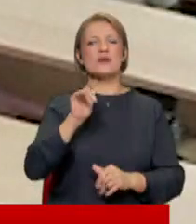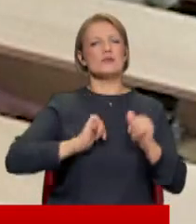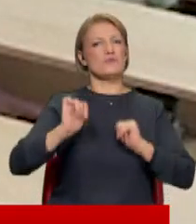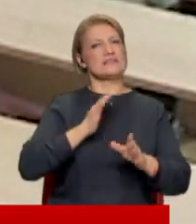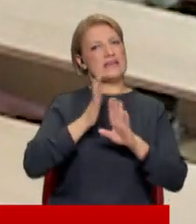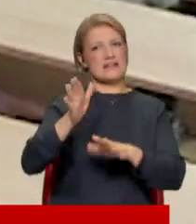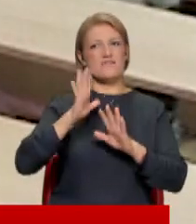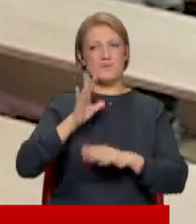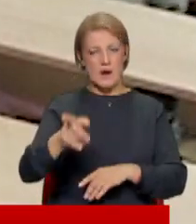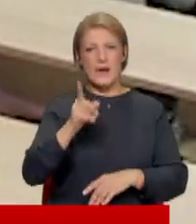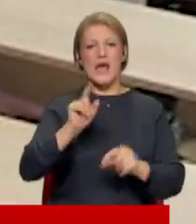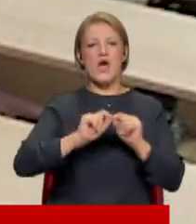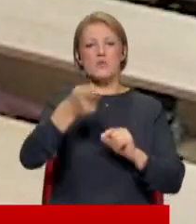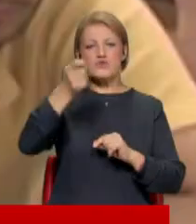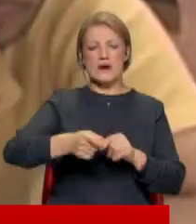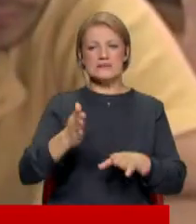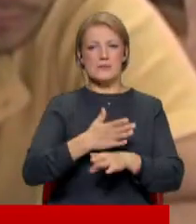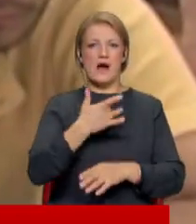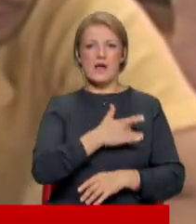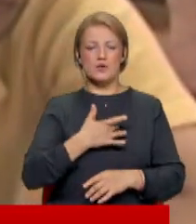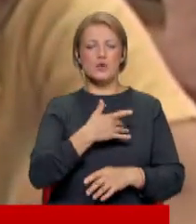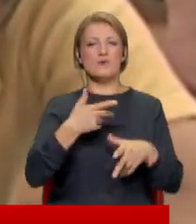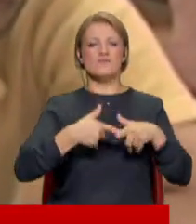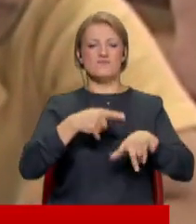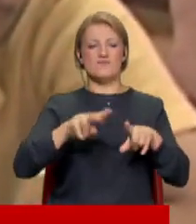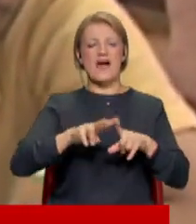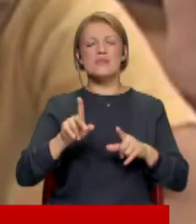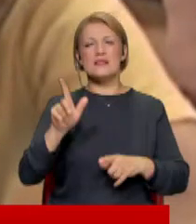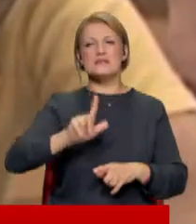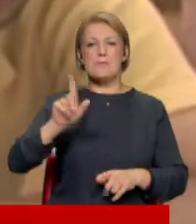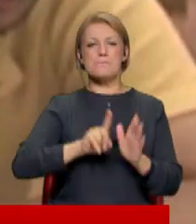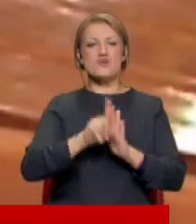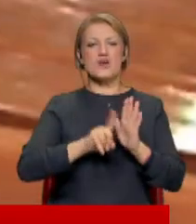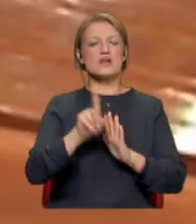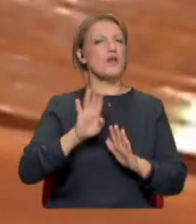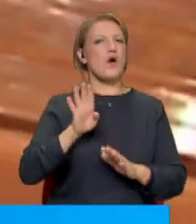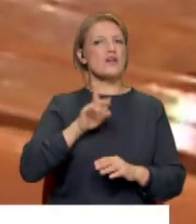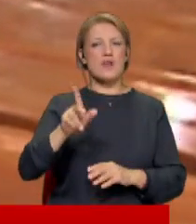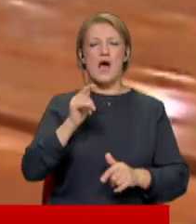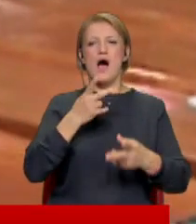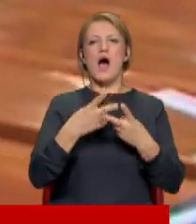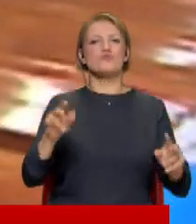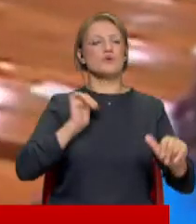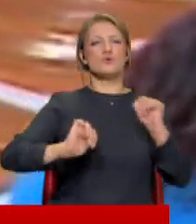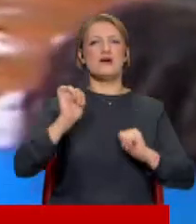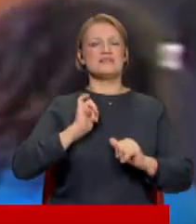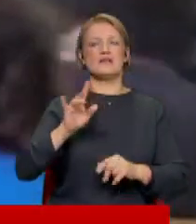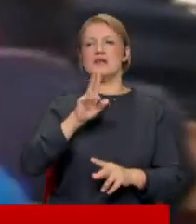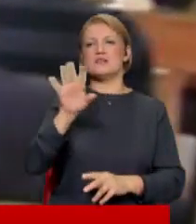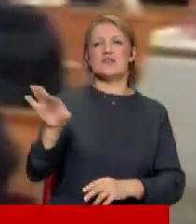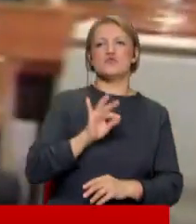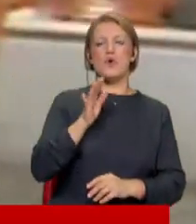var ölçüye göre ekonomik koşullar nedeniyle Anadolu ve fen liselerinin başarılı öğrencileri de artık Açık Öğretim fakültelerini tercih ediyor